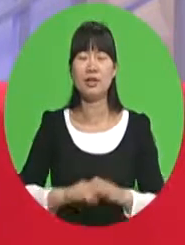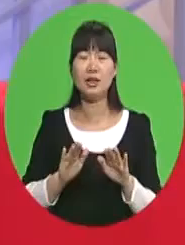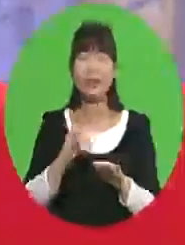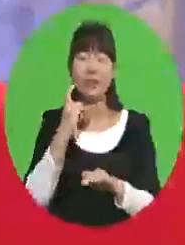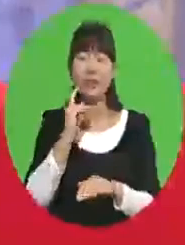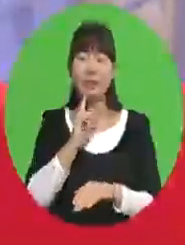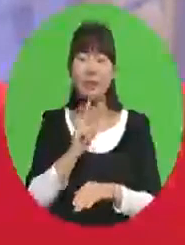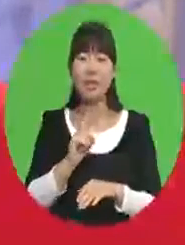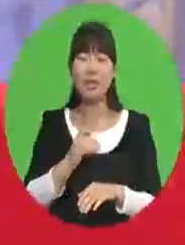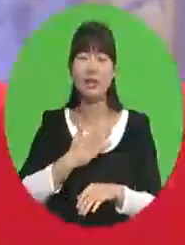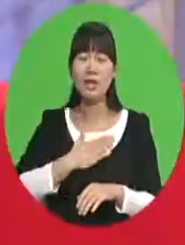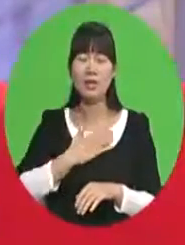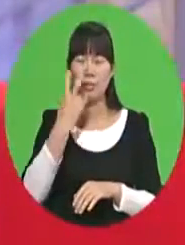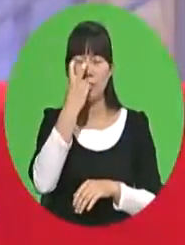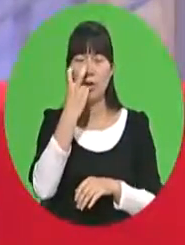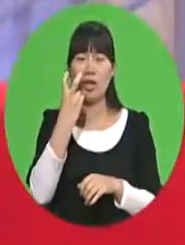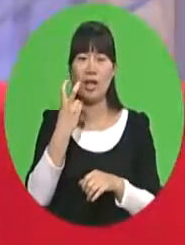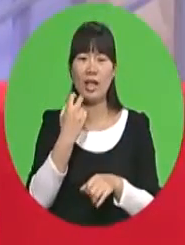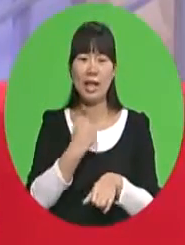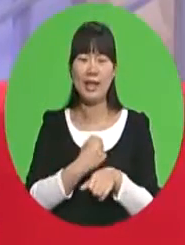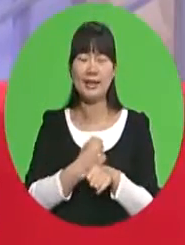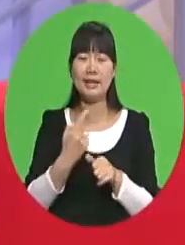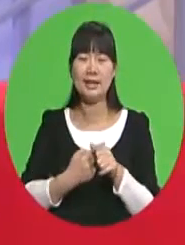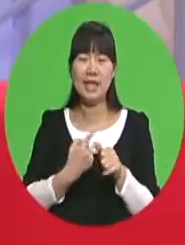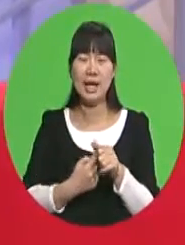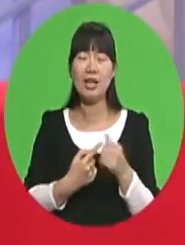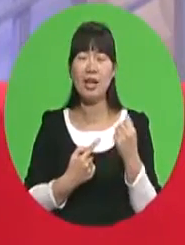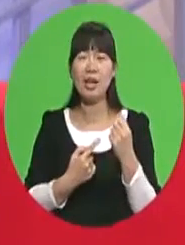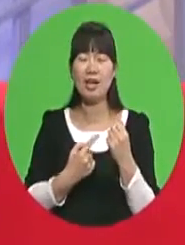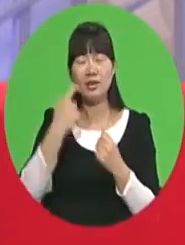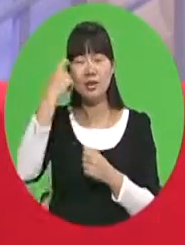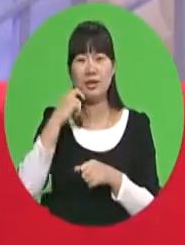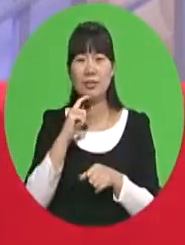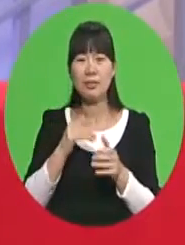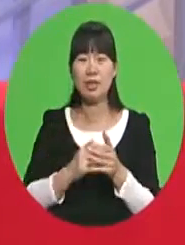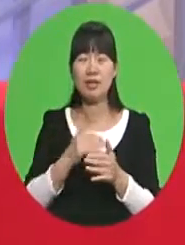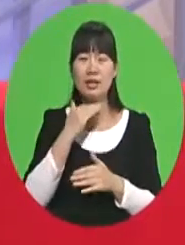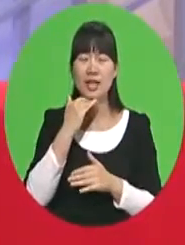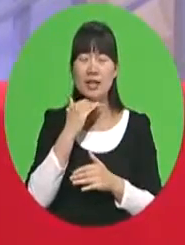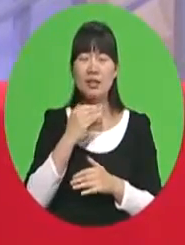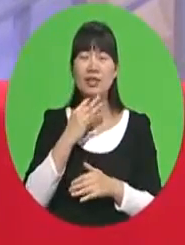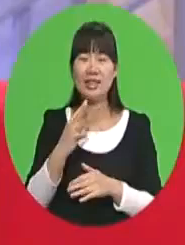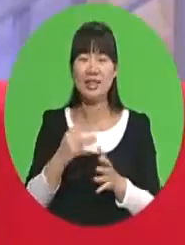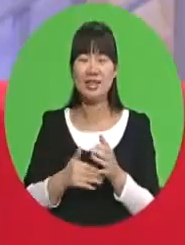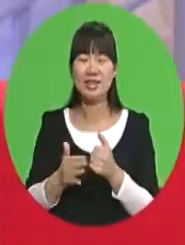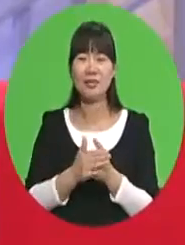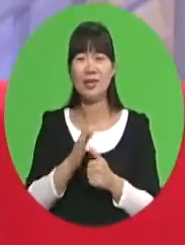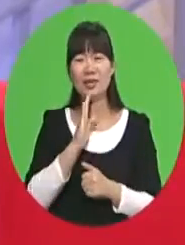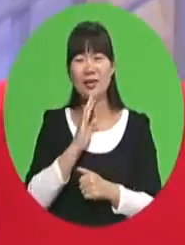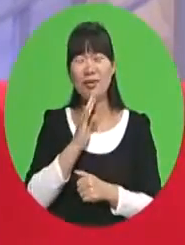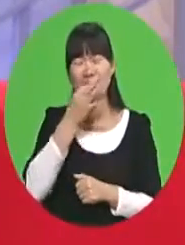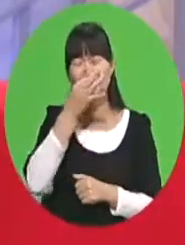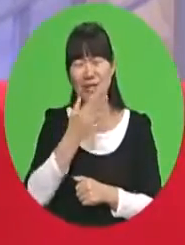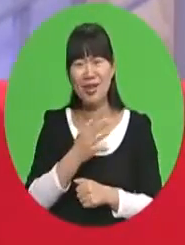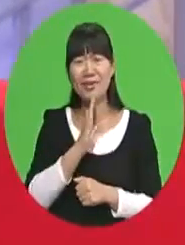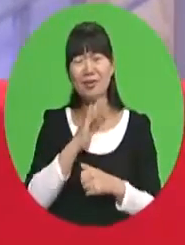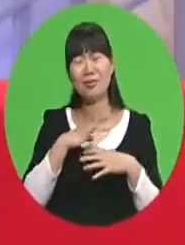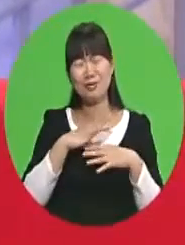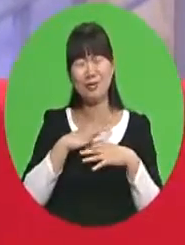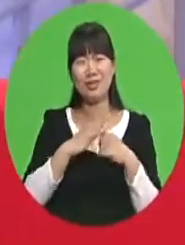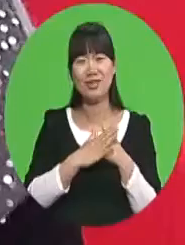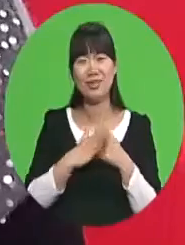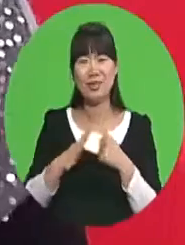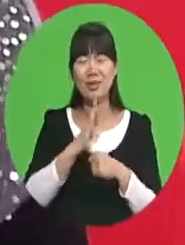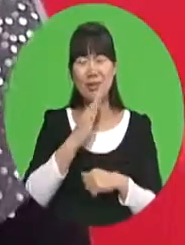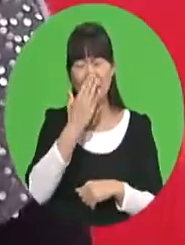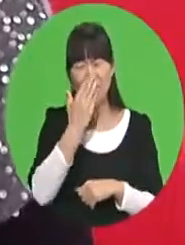근데 이 거짓말은요, 자기를 보호하는 보호 본능인 것 같아요, 제가 봤을 때는요. 네네. 나이도 워낙 어리고요, 좀 처절하네요, 제가 봤을 때. 얼마나 무서웠으면.